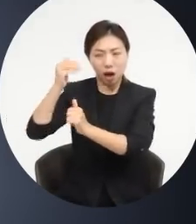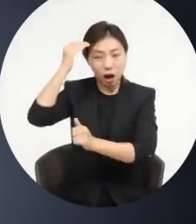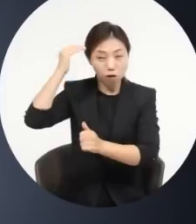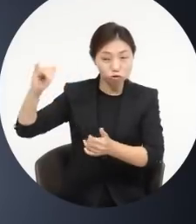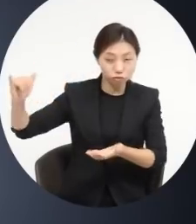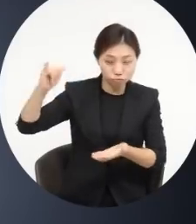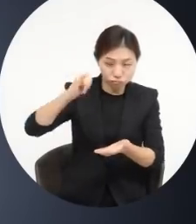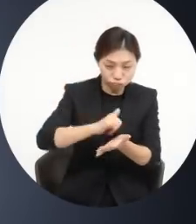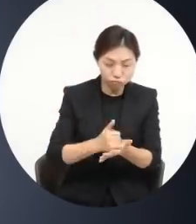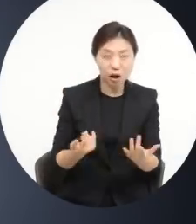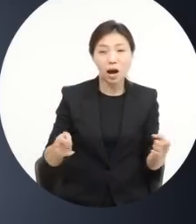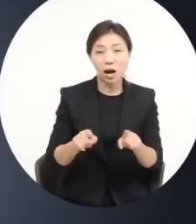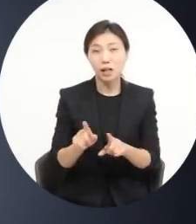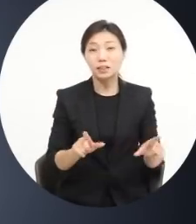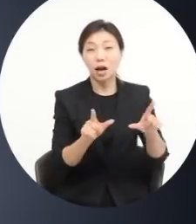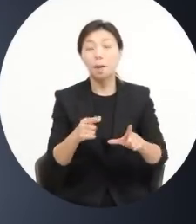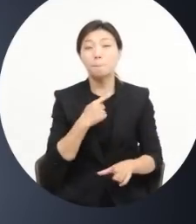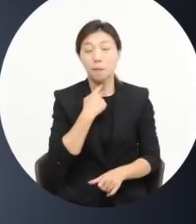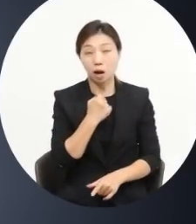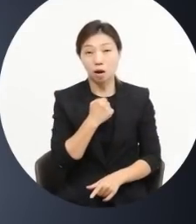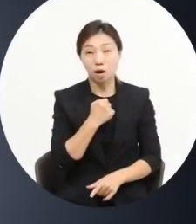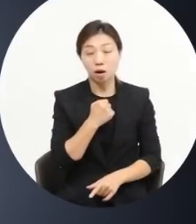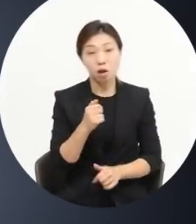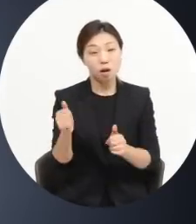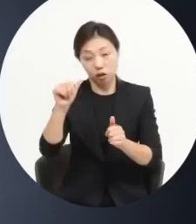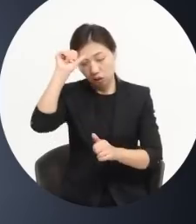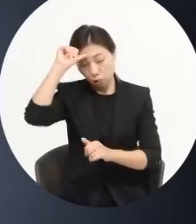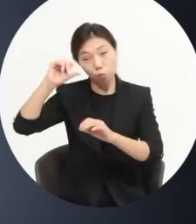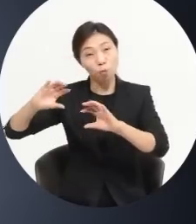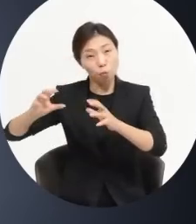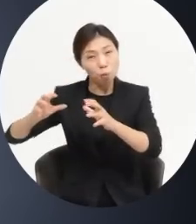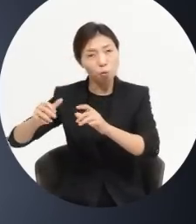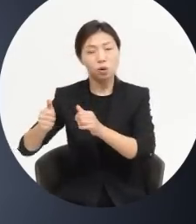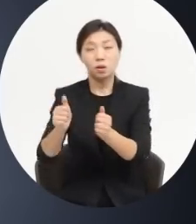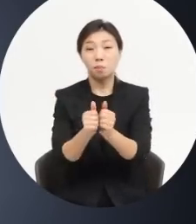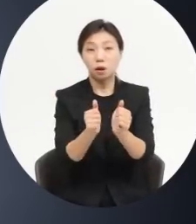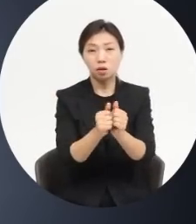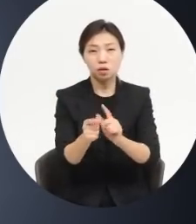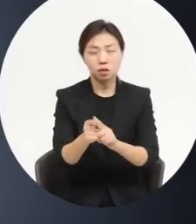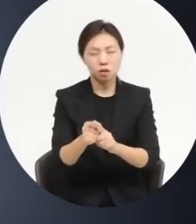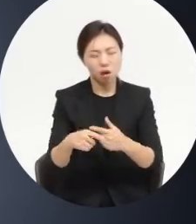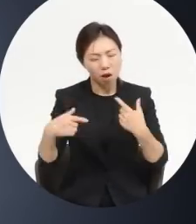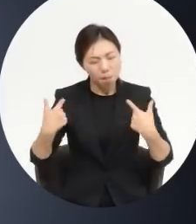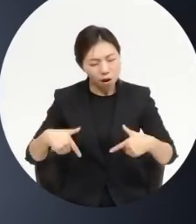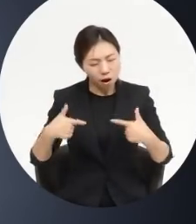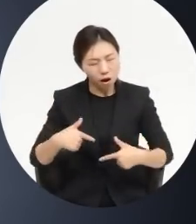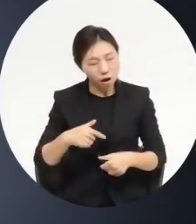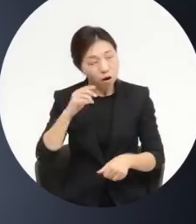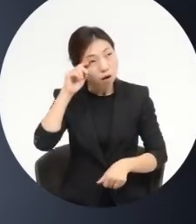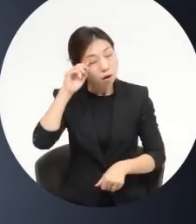그 사람은 평생 9시나 10시에 먹고 잤기 때문에 잠을 못 자는 거예요.